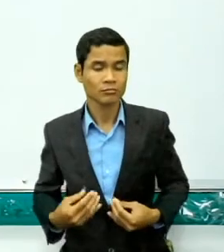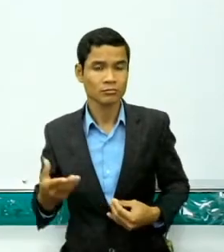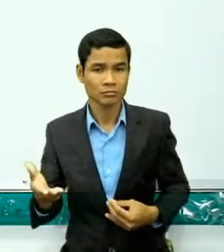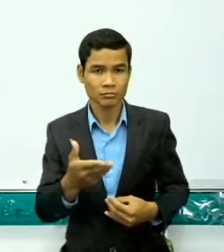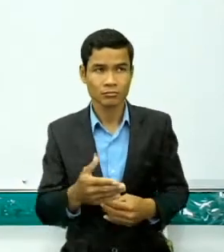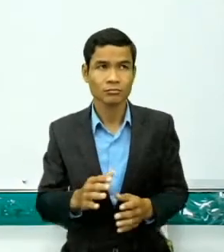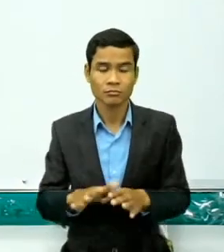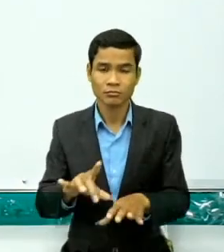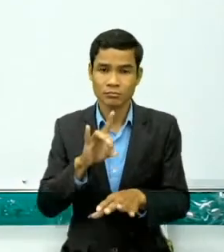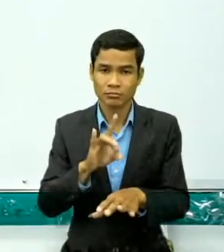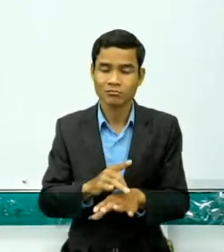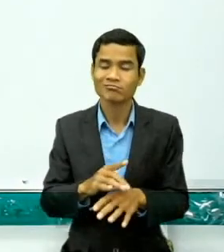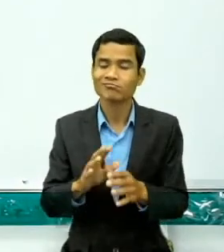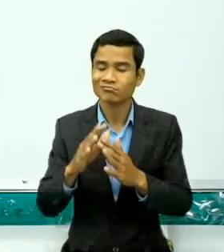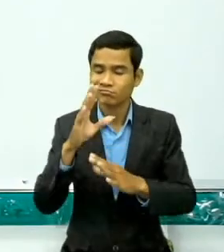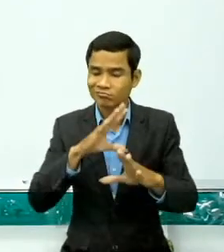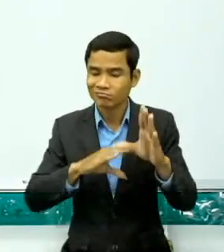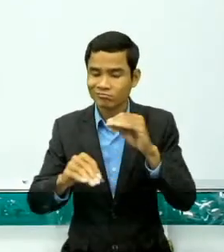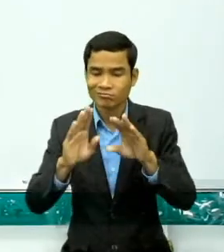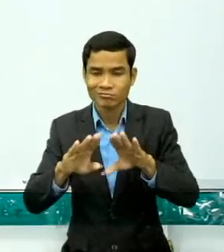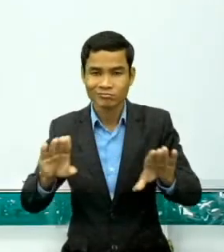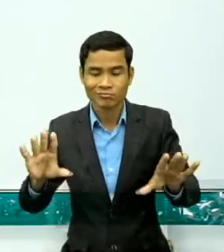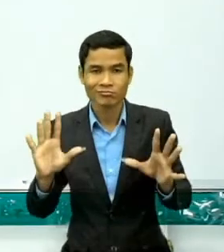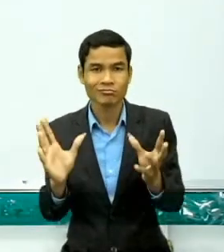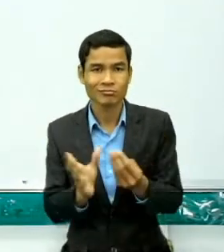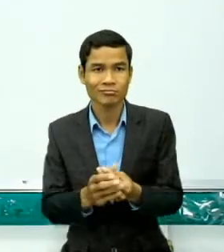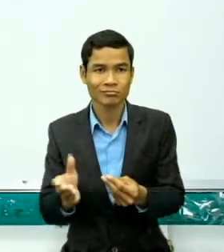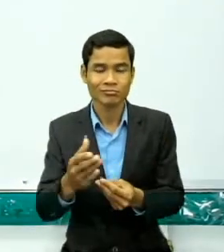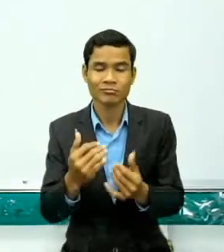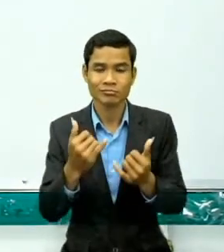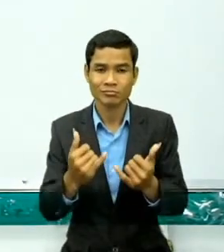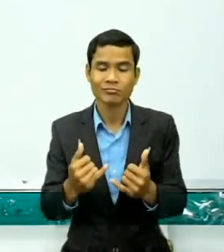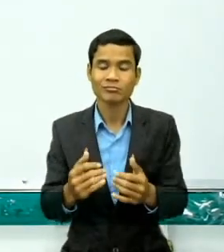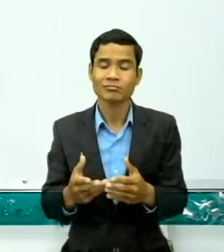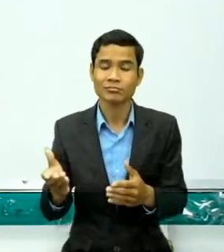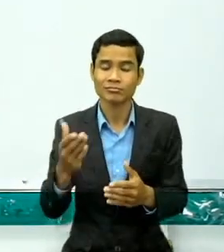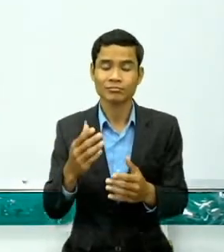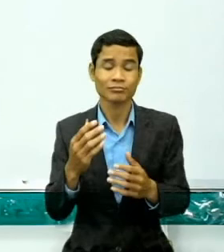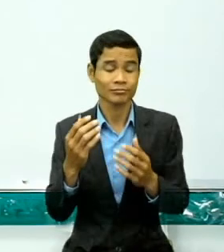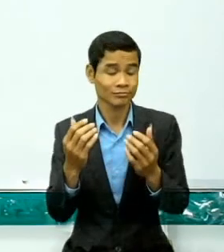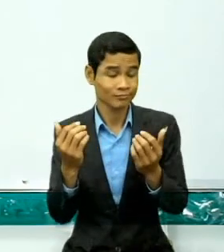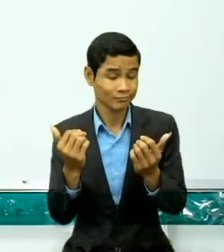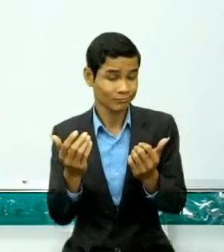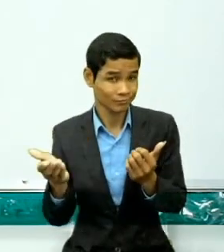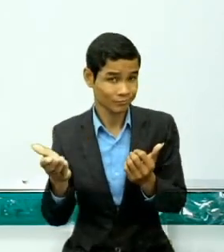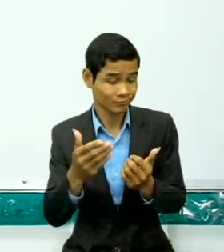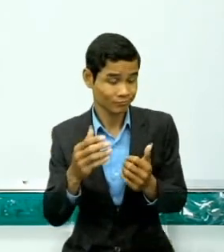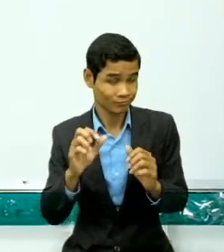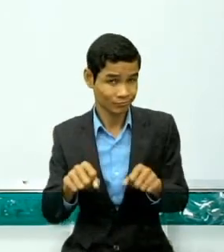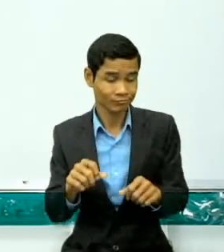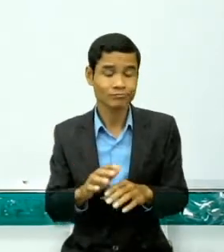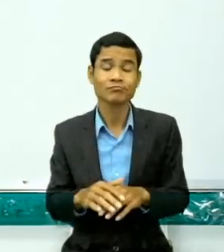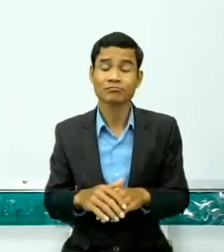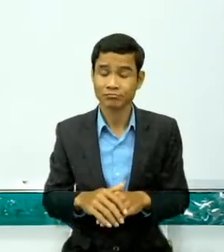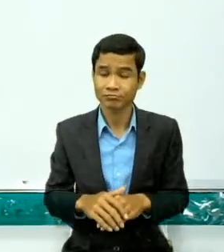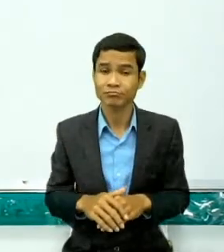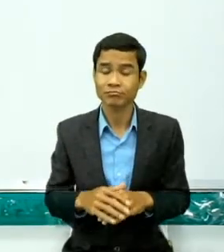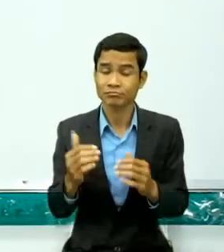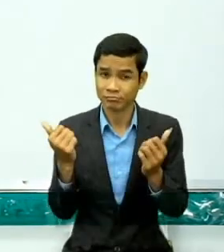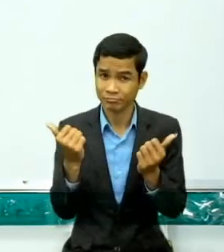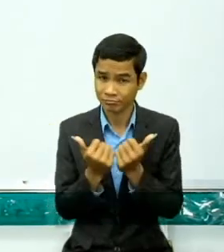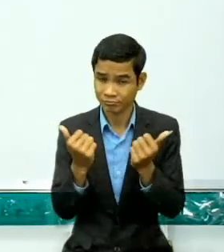អារម្មណ៍ពីការរៀនសូត្ររបស់យើងអញ្ចឹងអ្នកគ្រូនឹងនាំកូនកូនចានាំកូនកូន